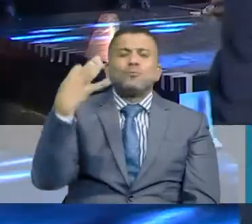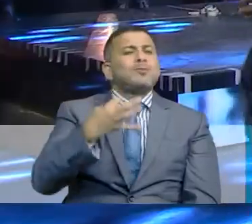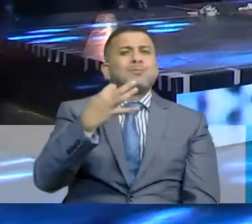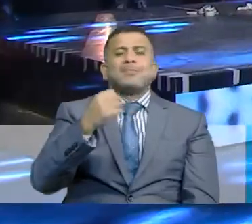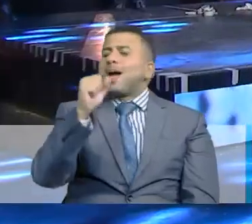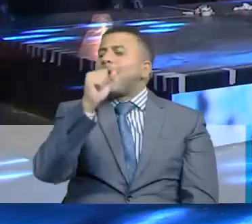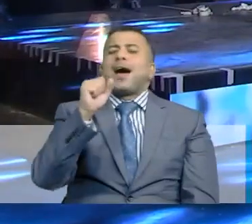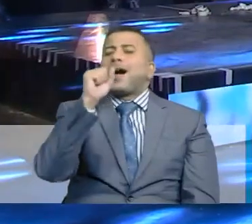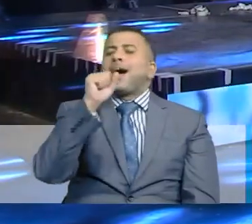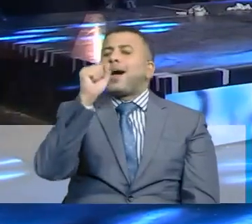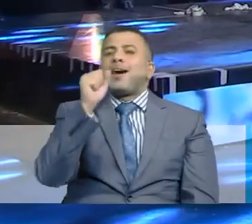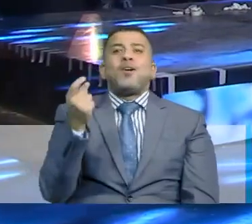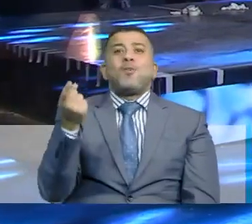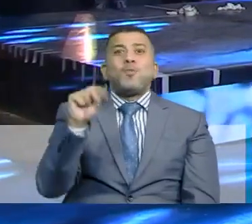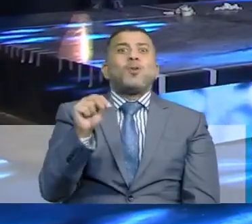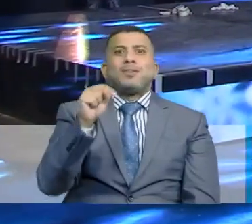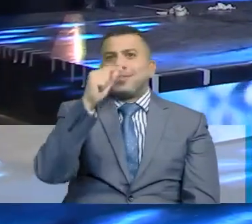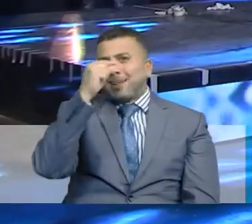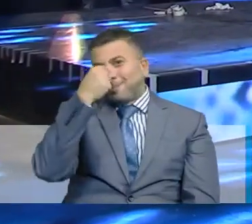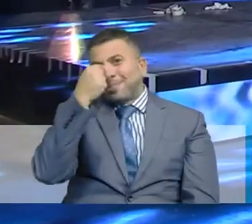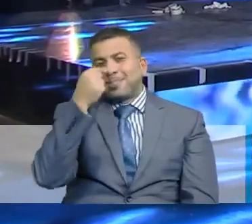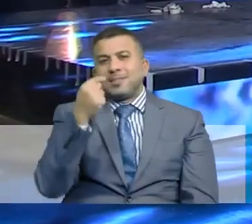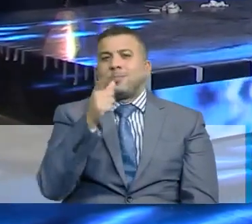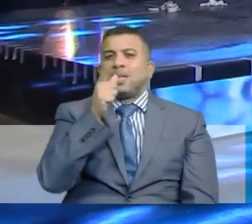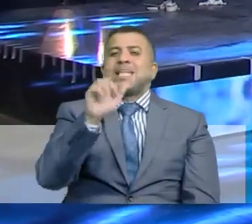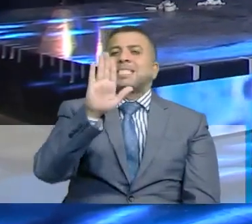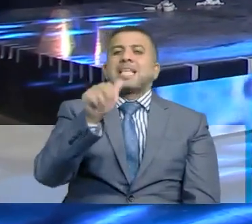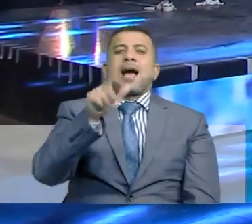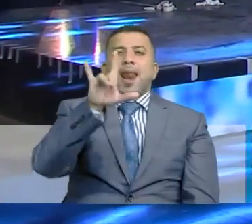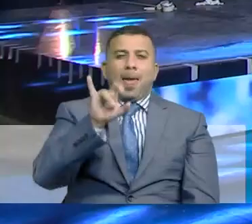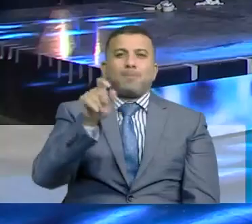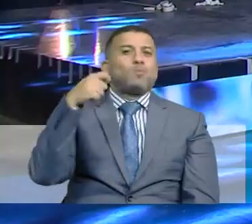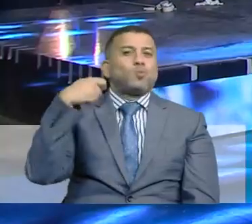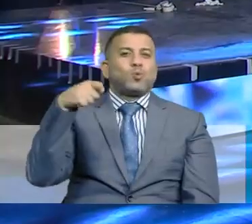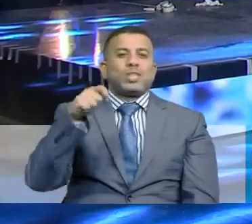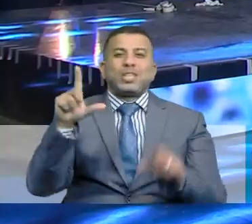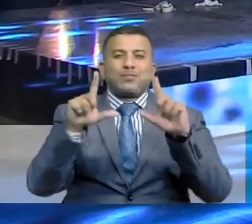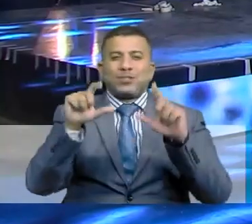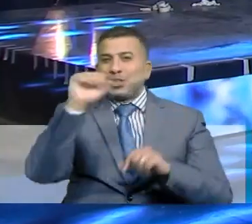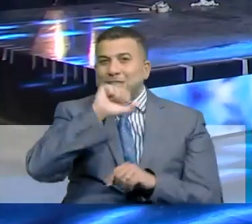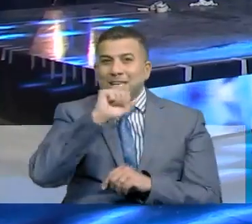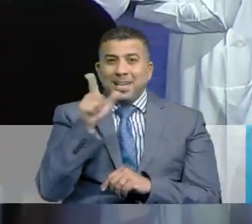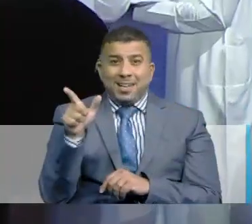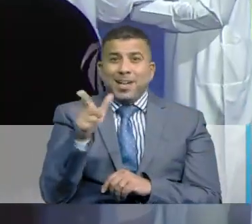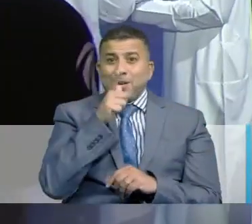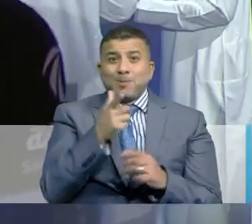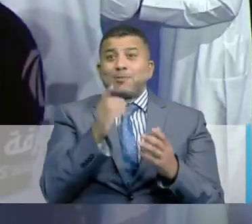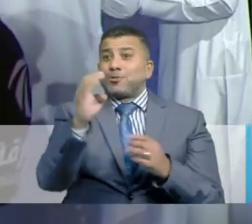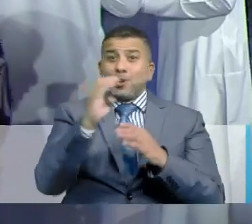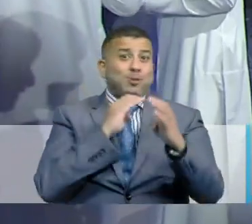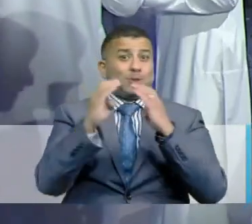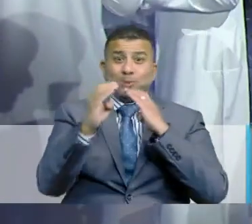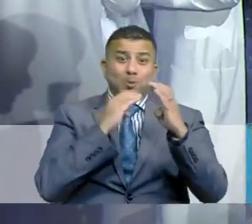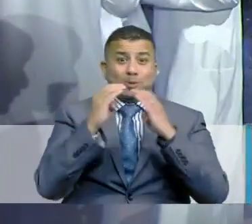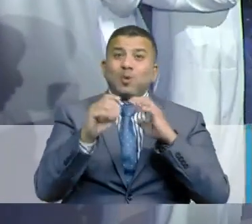تنشد في هذه السهرة الأولى. إذن الأستاذ سالم الغيثي مدير قناة الشارقة، شكرا لك على هذه الإجابة